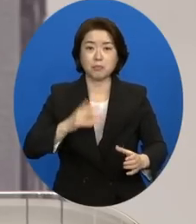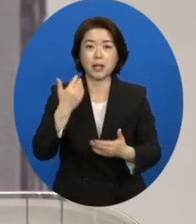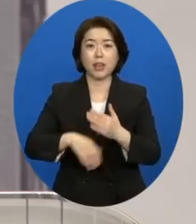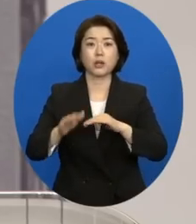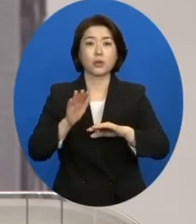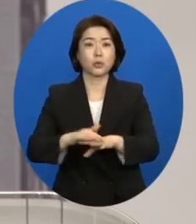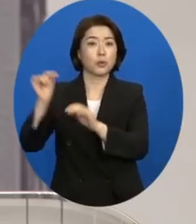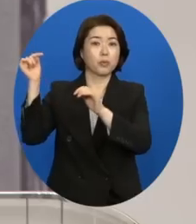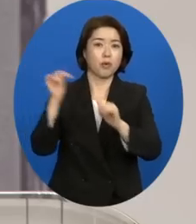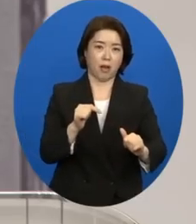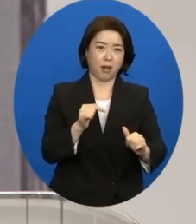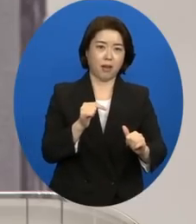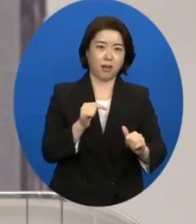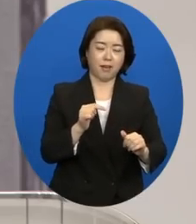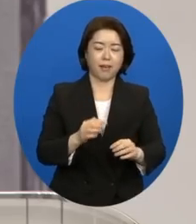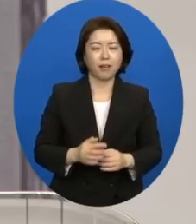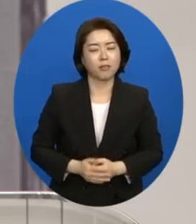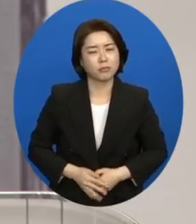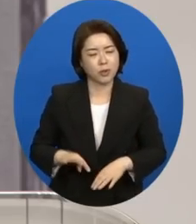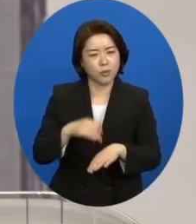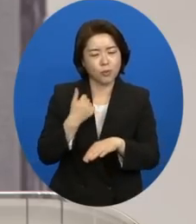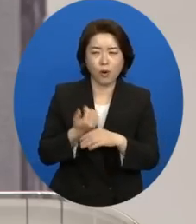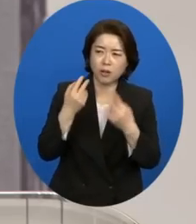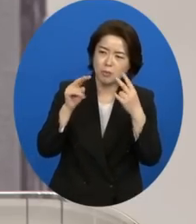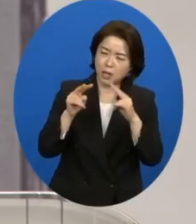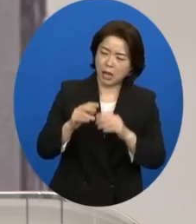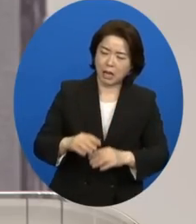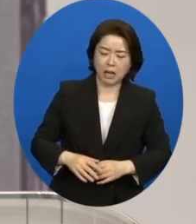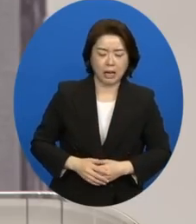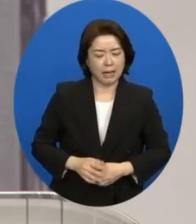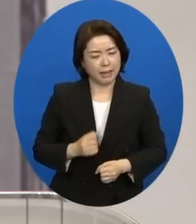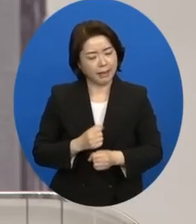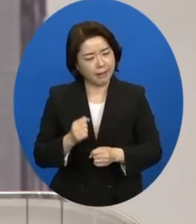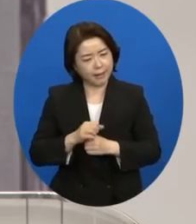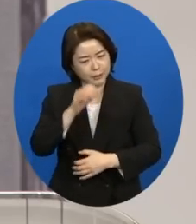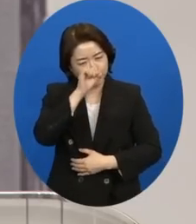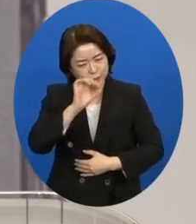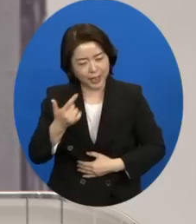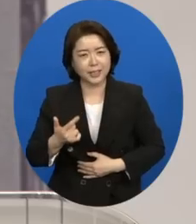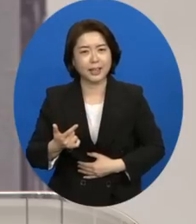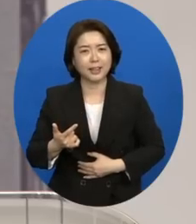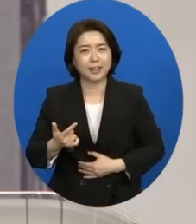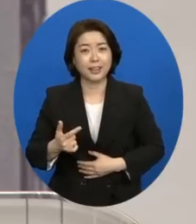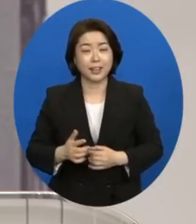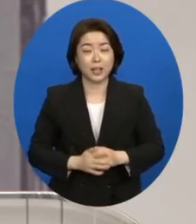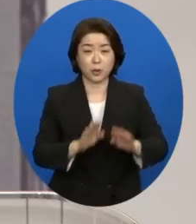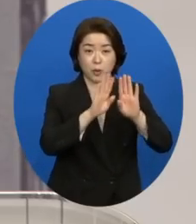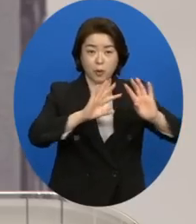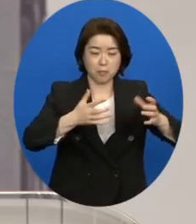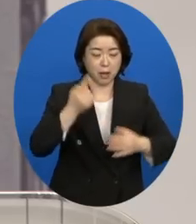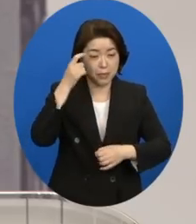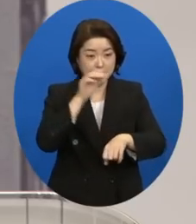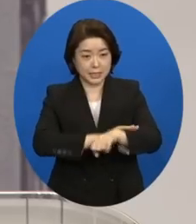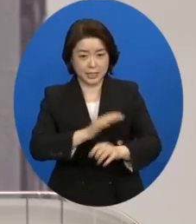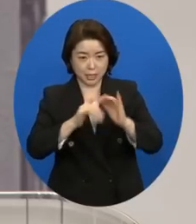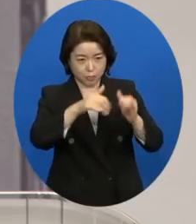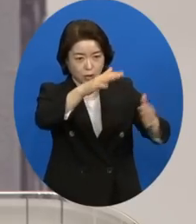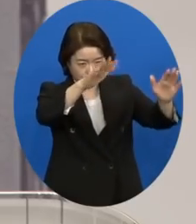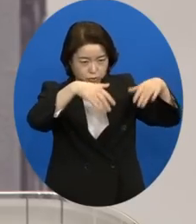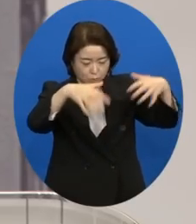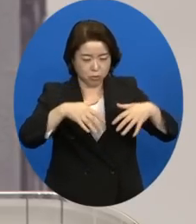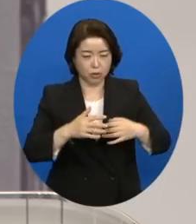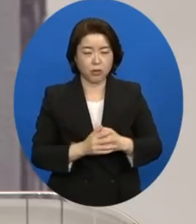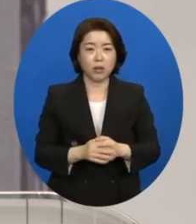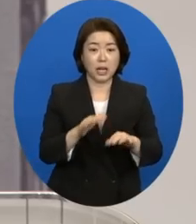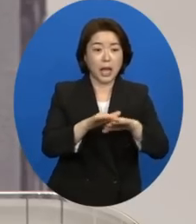꿈입니다 왕이 딱 보니까 벌써 좋지가 않아요 그래서 바벨론의 지혜자들을 불러서 하라고 하는데 아무든